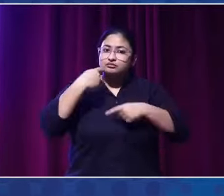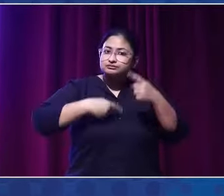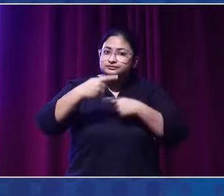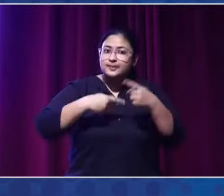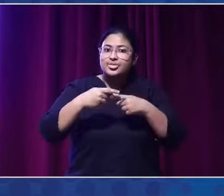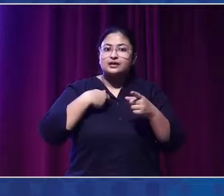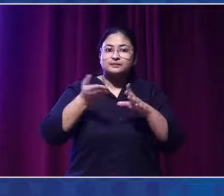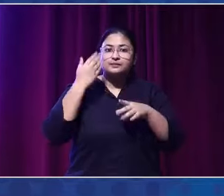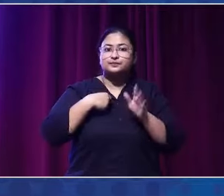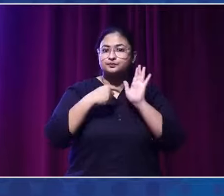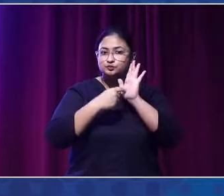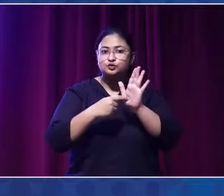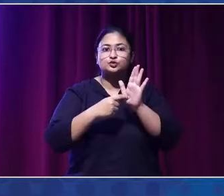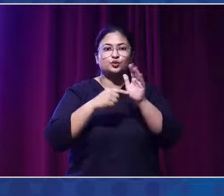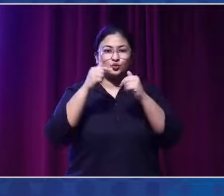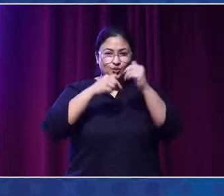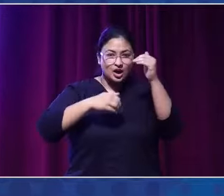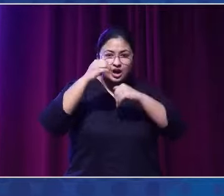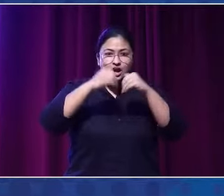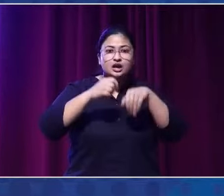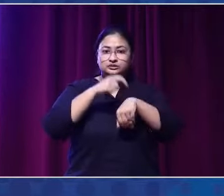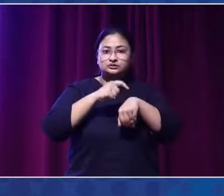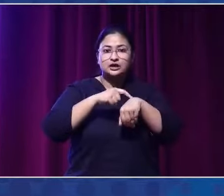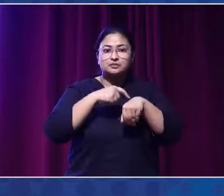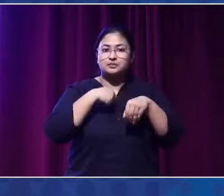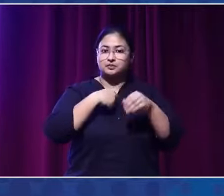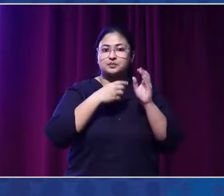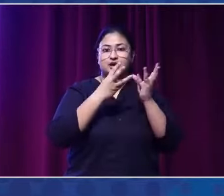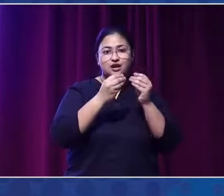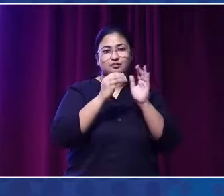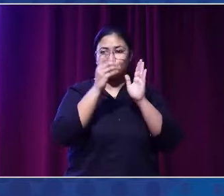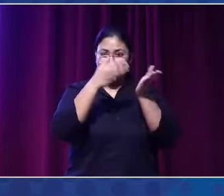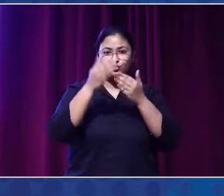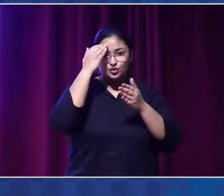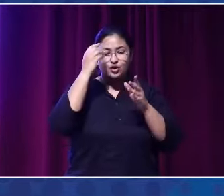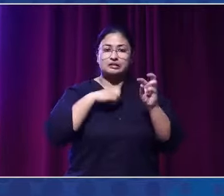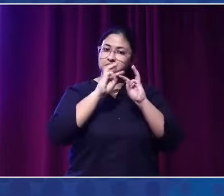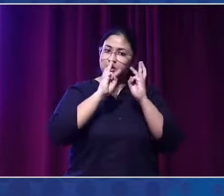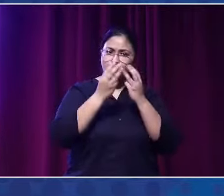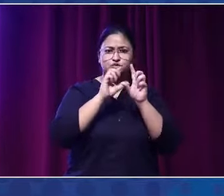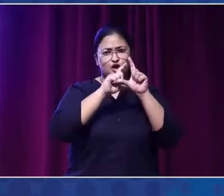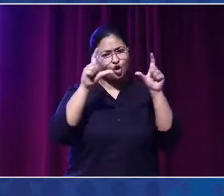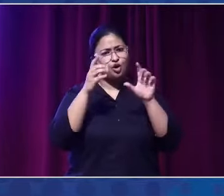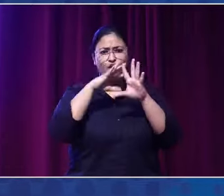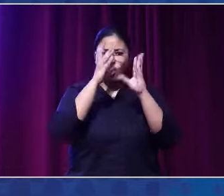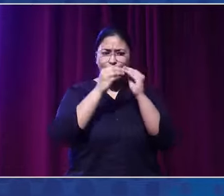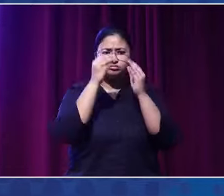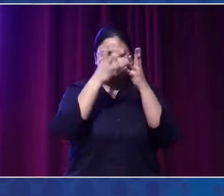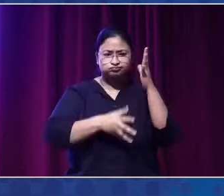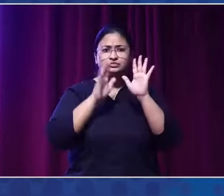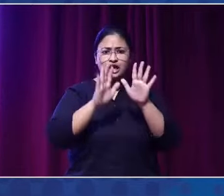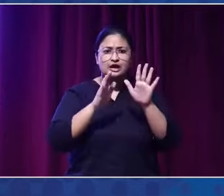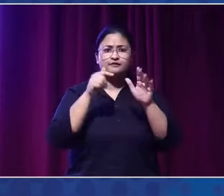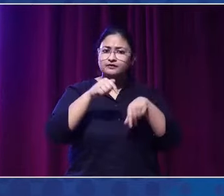था पिछले 11 इलेक्शंस में भी. वो भी फिगर्स आपके पास है, हमारे प्रेस नोट भी हमारी वेबसाइट पे है. दिस इज अगेन ए